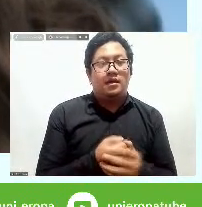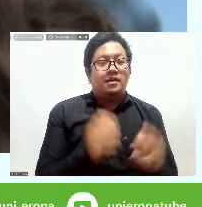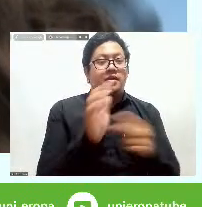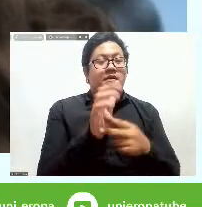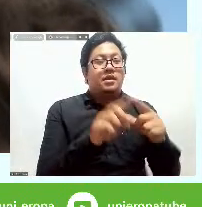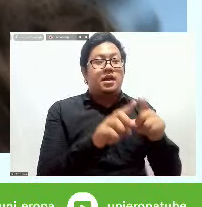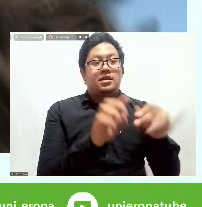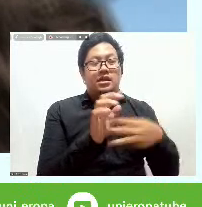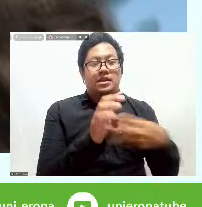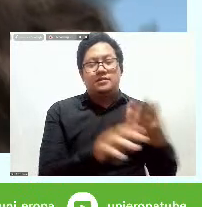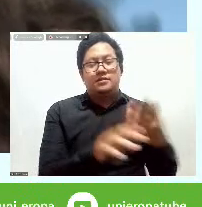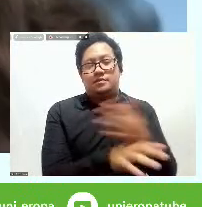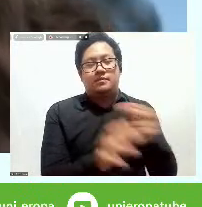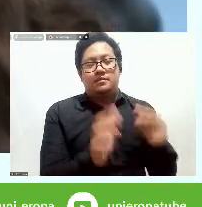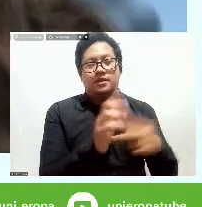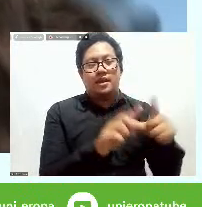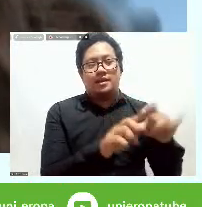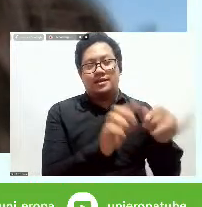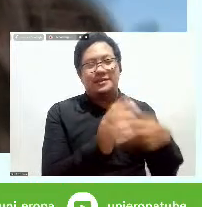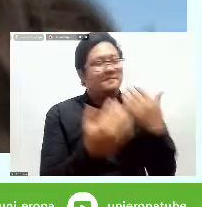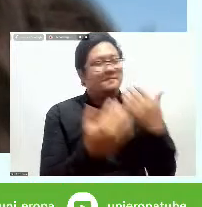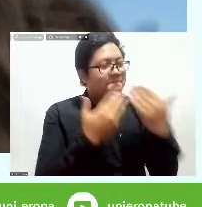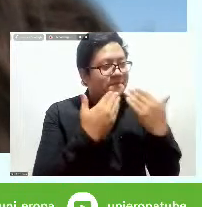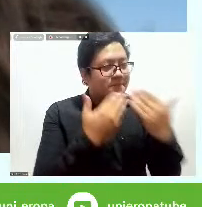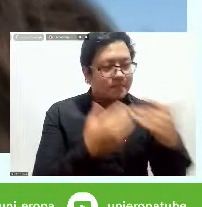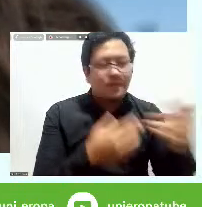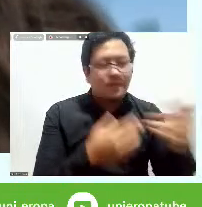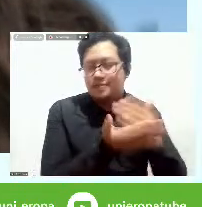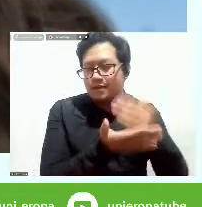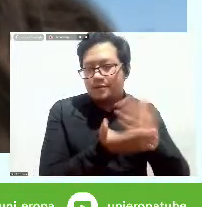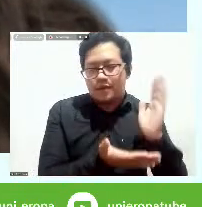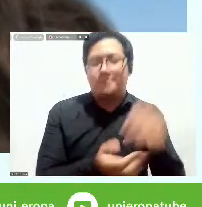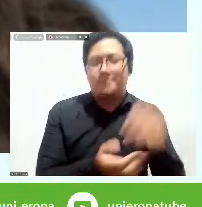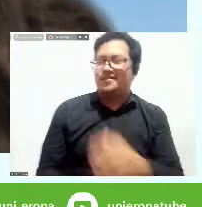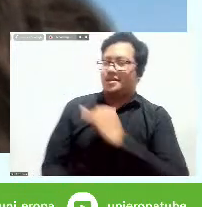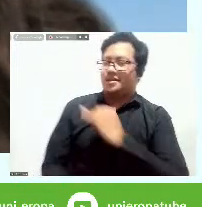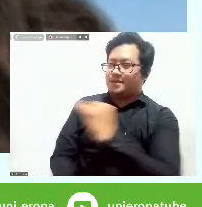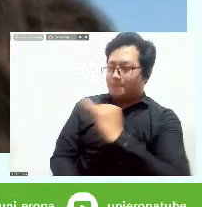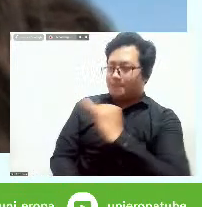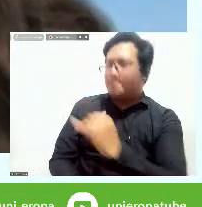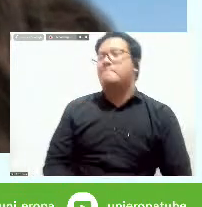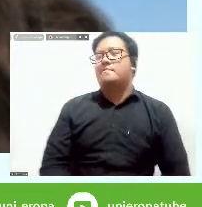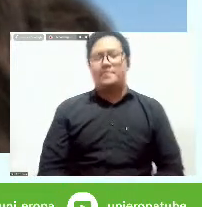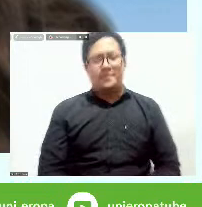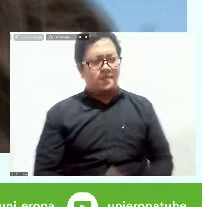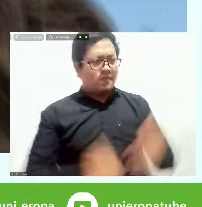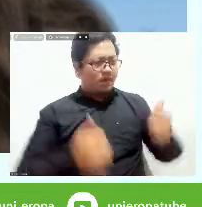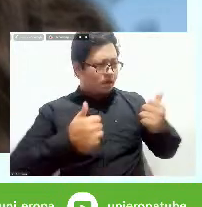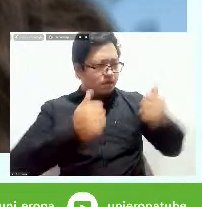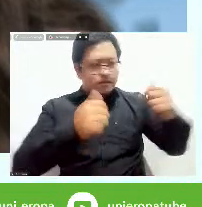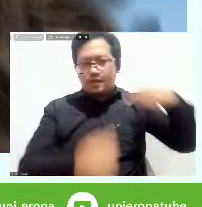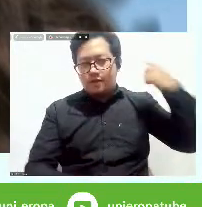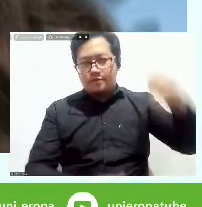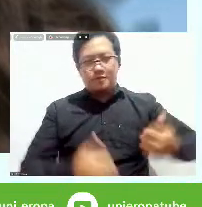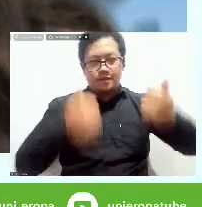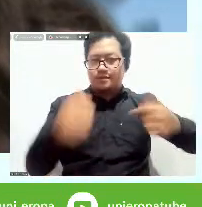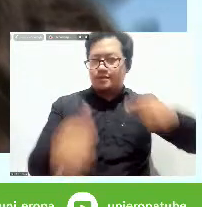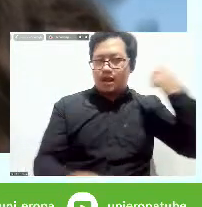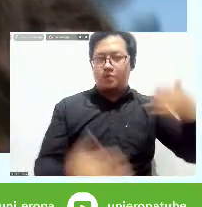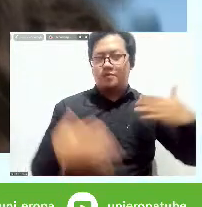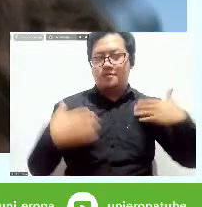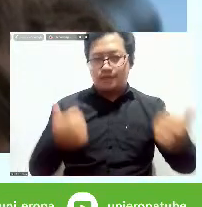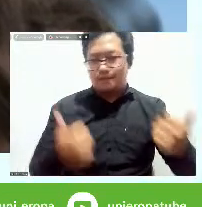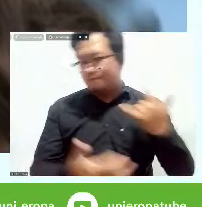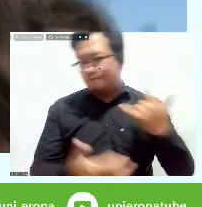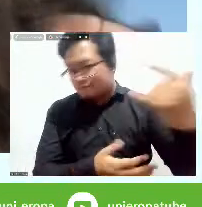sharing sharing tentang si shoulder baik Nadia Mas sama pokoknya sukses selalu dan sehat selalu dan terus jaga lingkungan